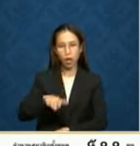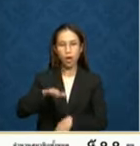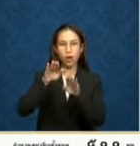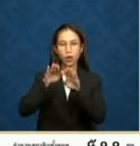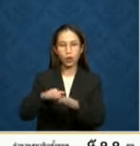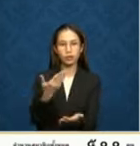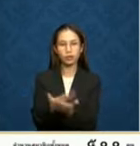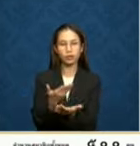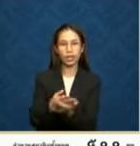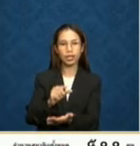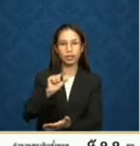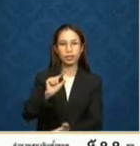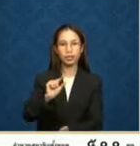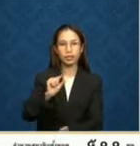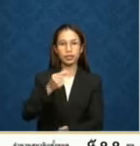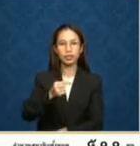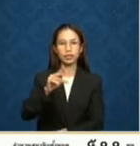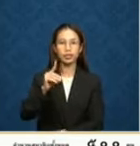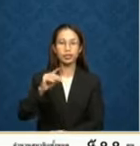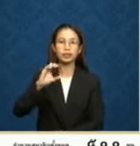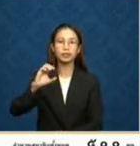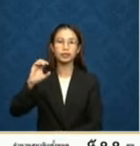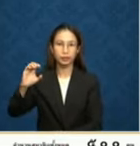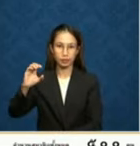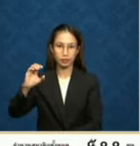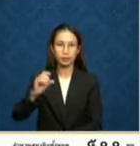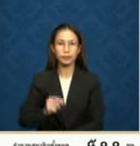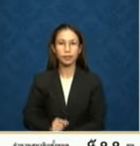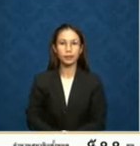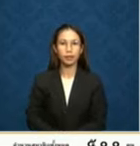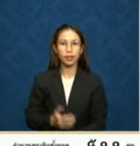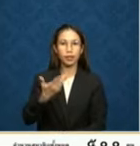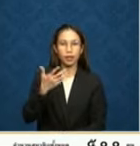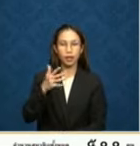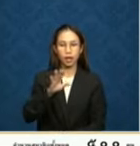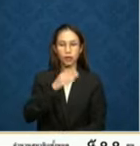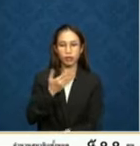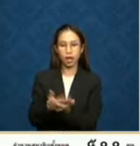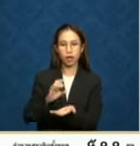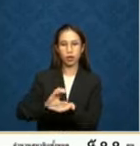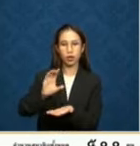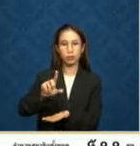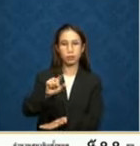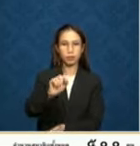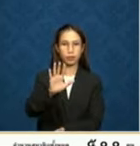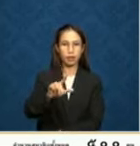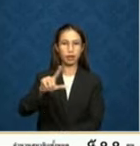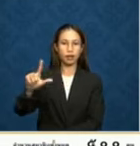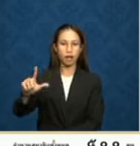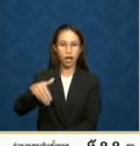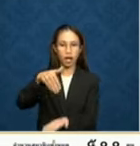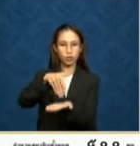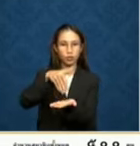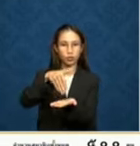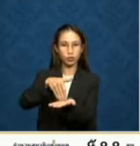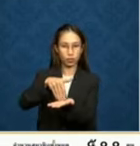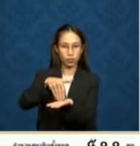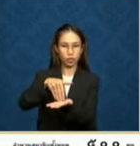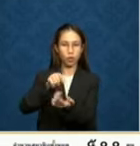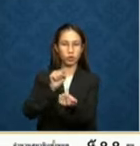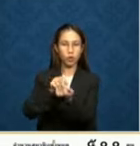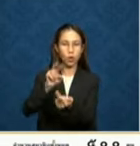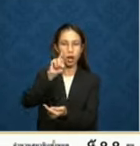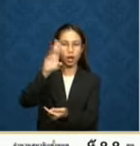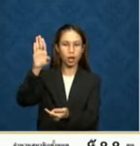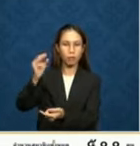C ในระยะยาวครับแล้ผมเสนอครับตั้งงบมา 25 ลานบาทพอครัตั้งสูญความเป็เลิดด้ระบบ Cloudหรอ